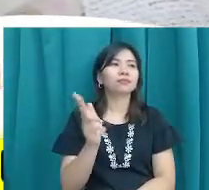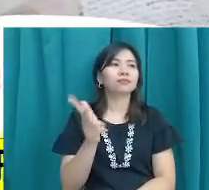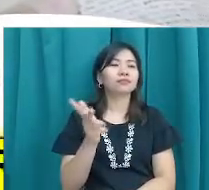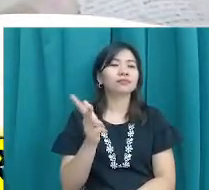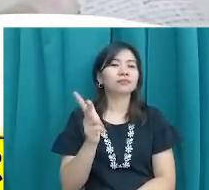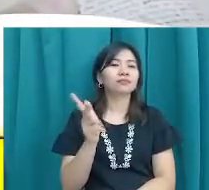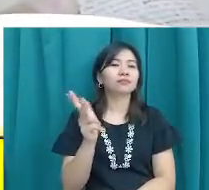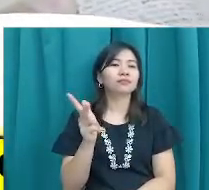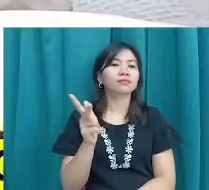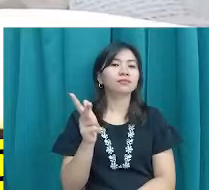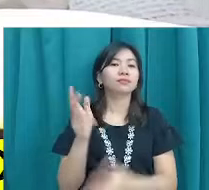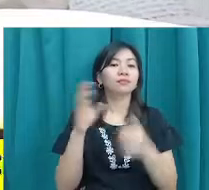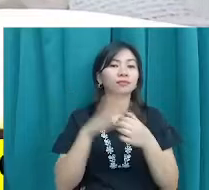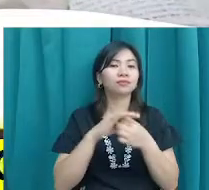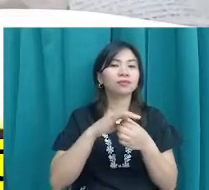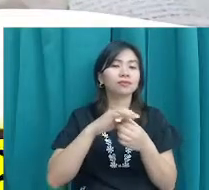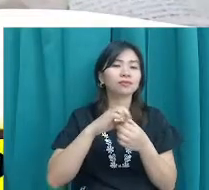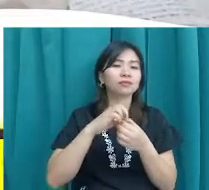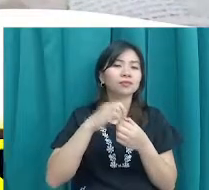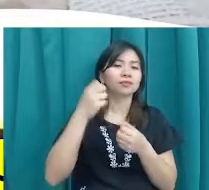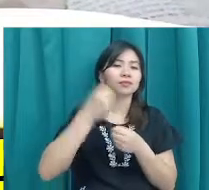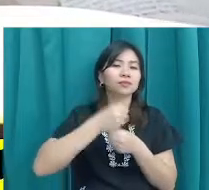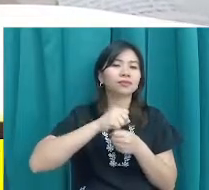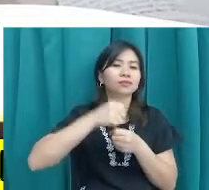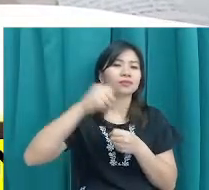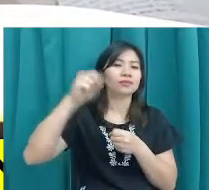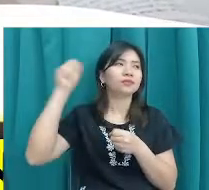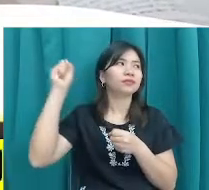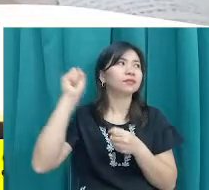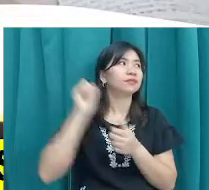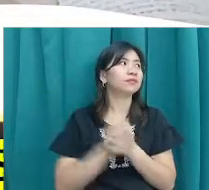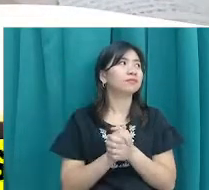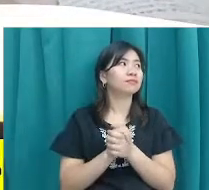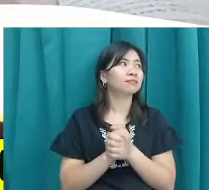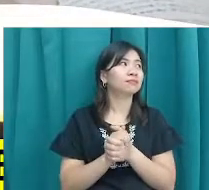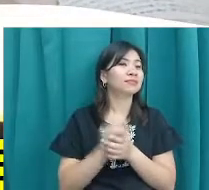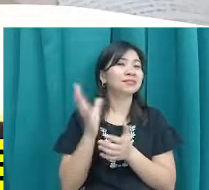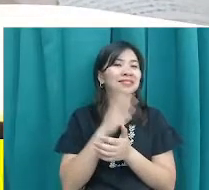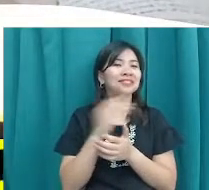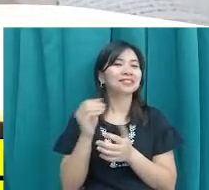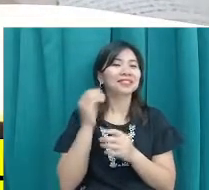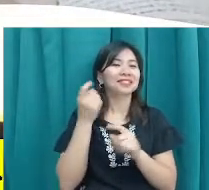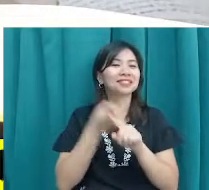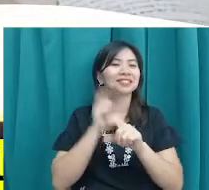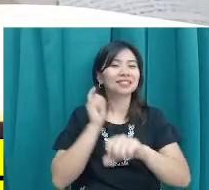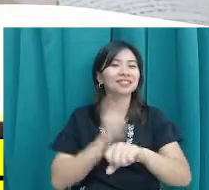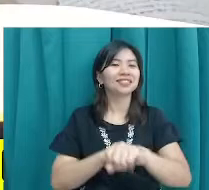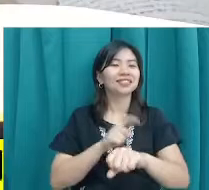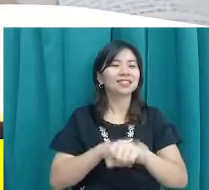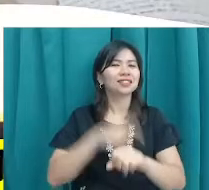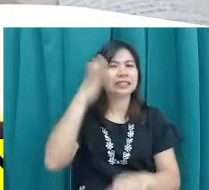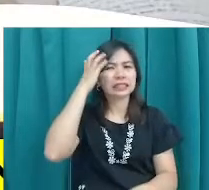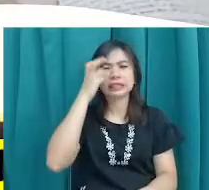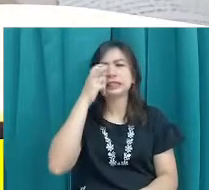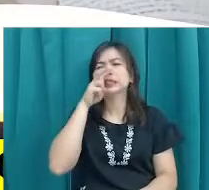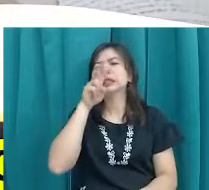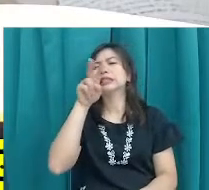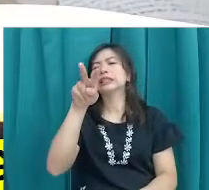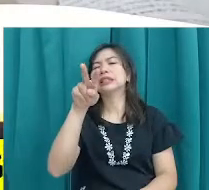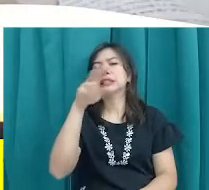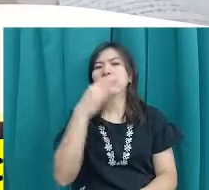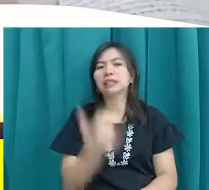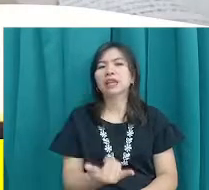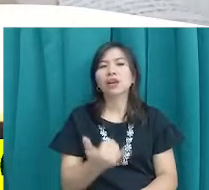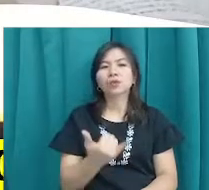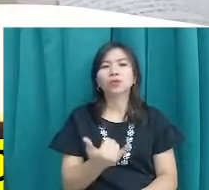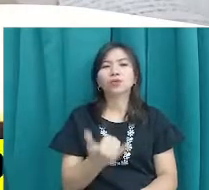30 pieces of what? Silver. And from the time, he sought opportunity to betray